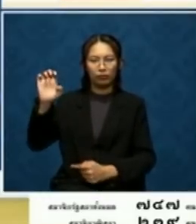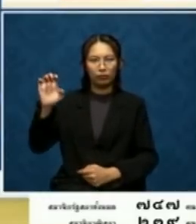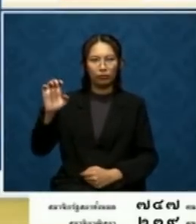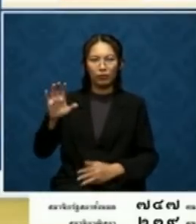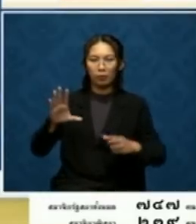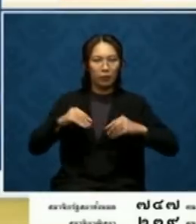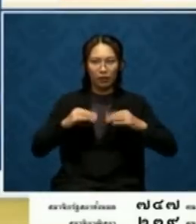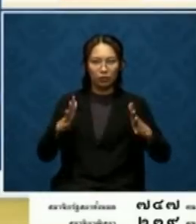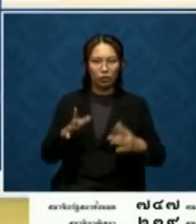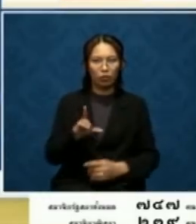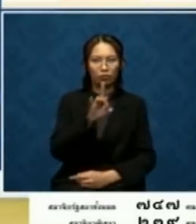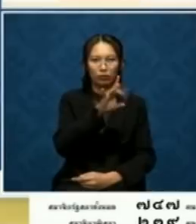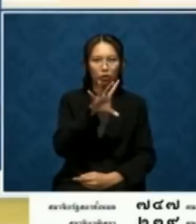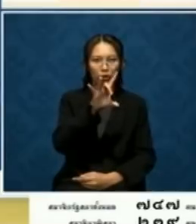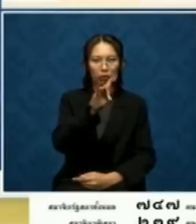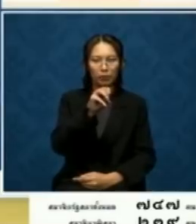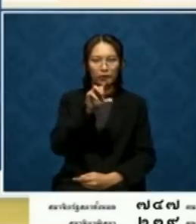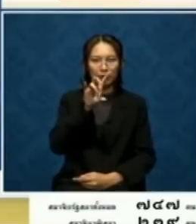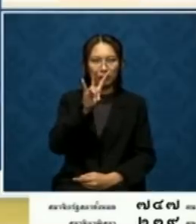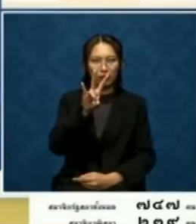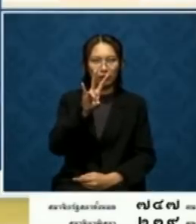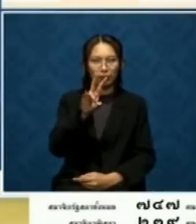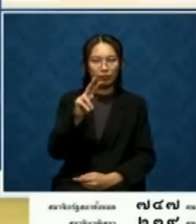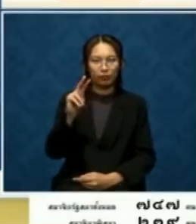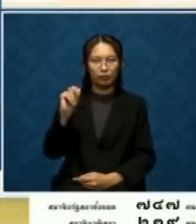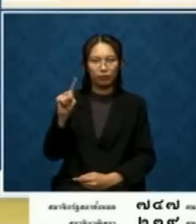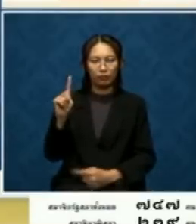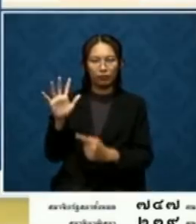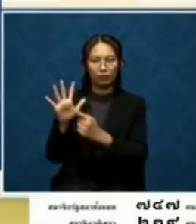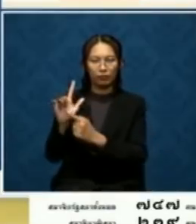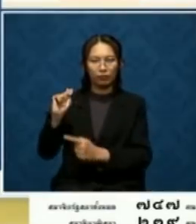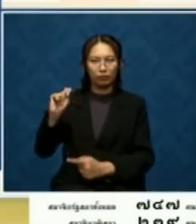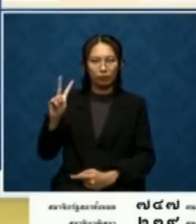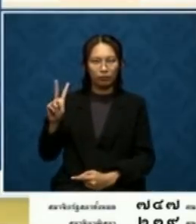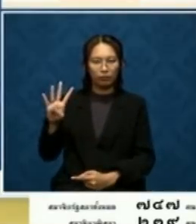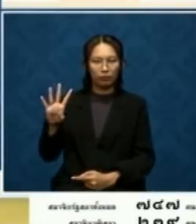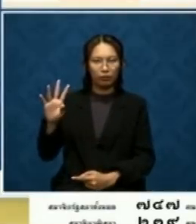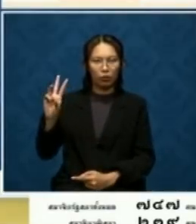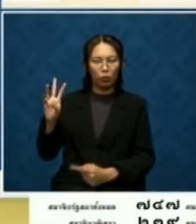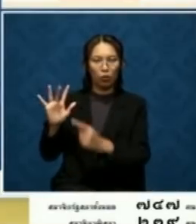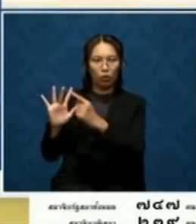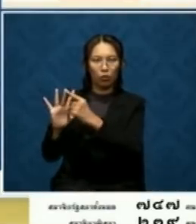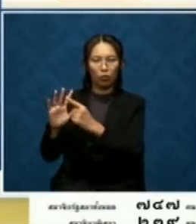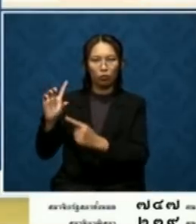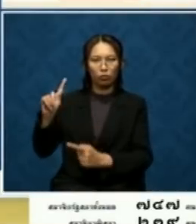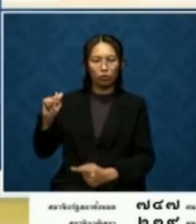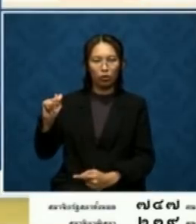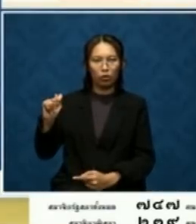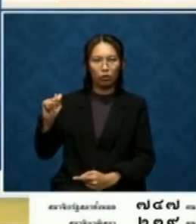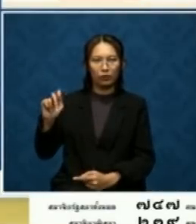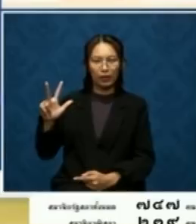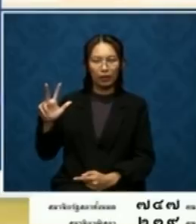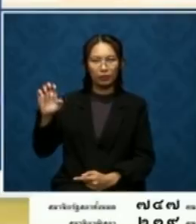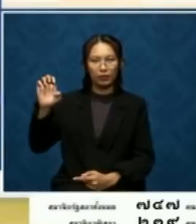แล้วก็มีคนเปรียบเทียบบอกรัฐบาลชุดนี้ก็คือรัฐบาลเดิมเพิ่มเติมเพื่อไทย ใช่แค่นั้นเอง กับพรรคเล็กนิดหน่อยนะ